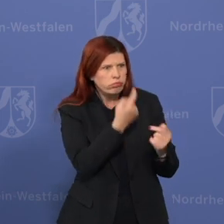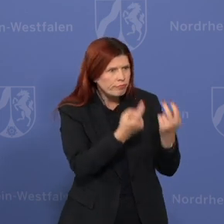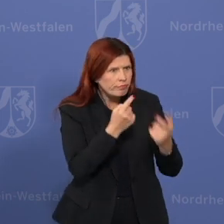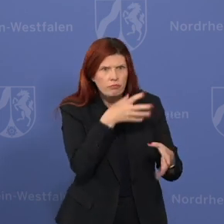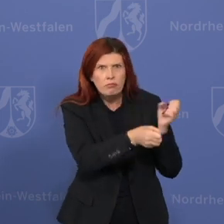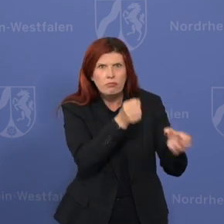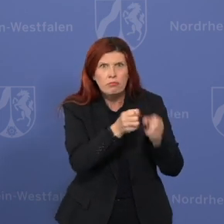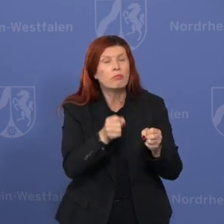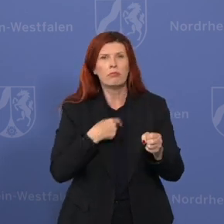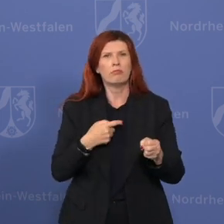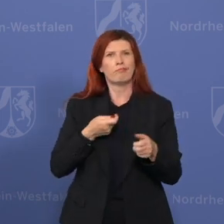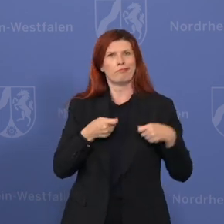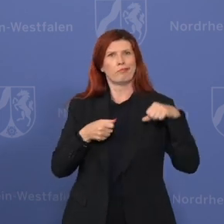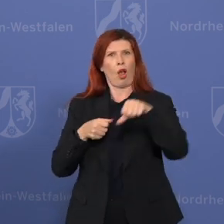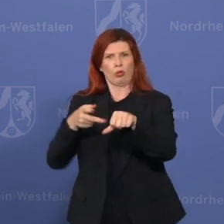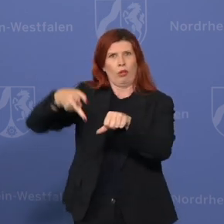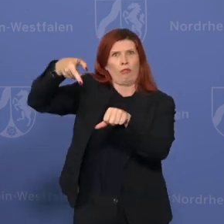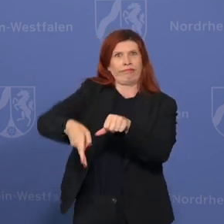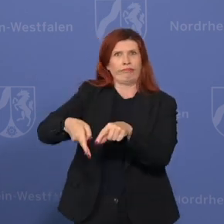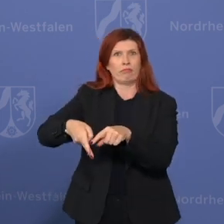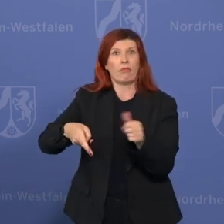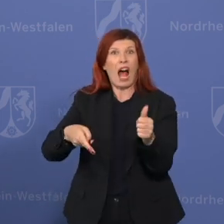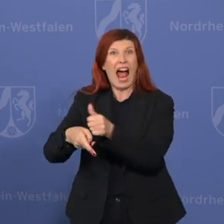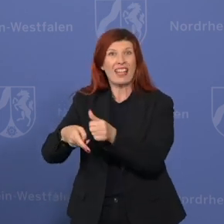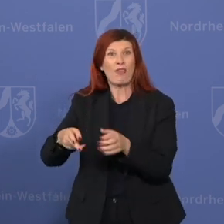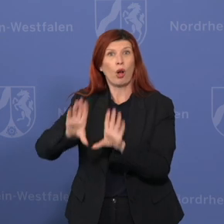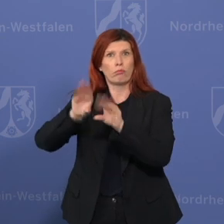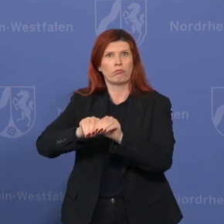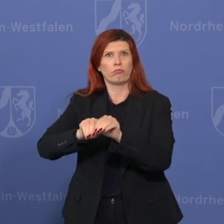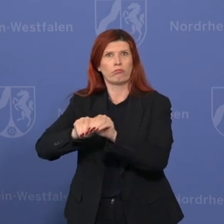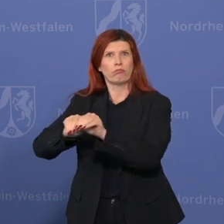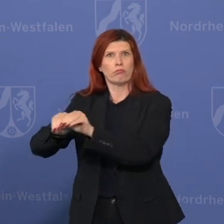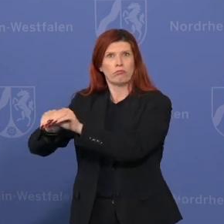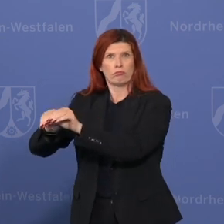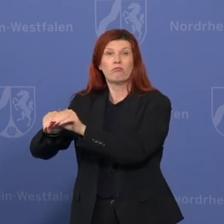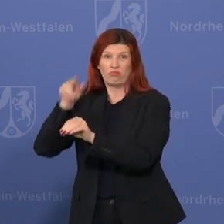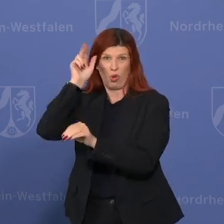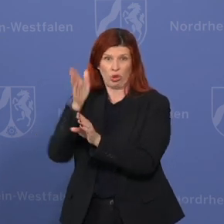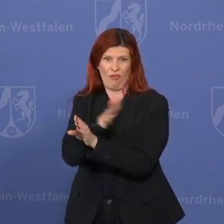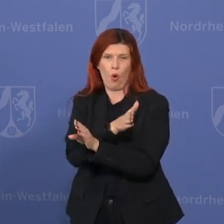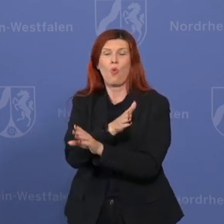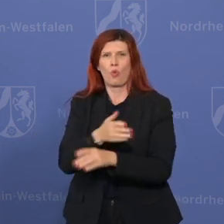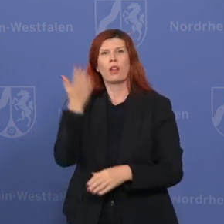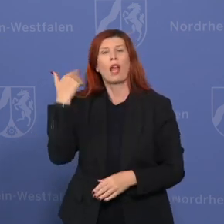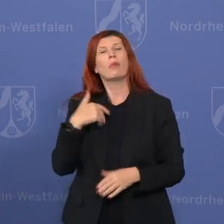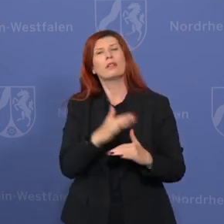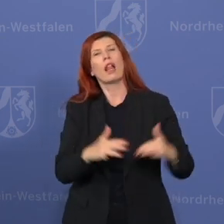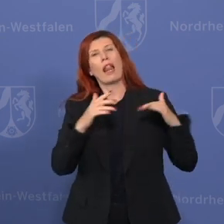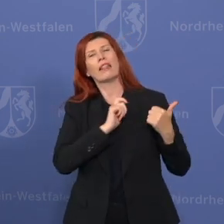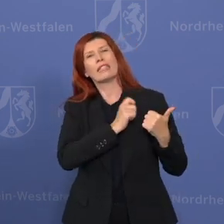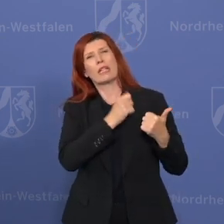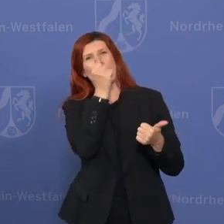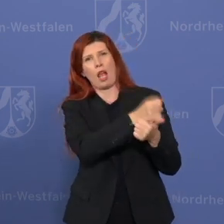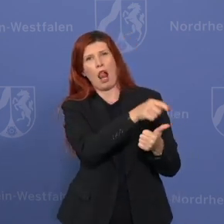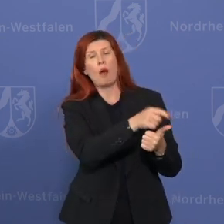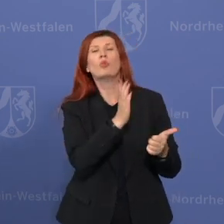die Auszahlung für eine Woche stoppen mussten. Wie Sie wissen, hatte das Landeskriminalamt uns vor Ostern die ersten